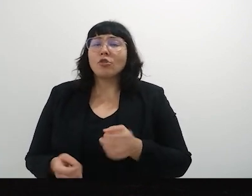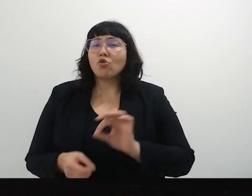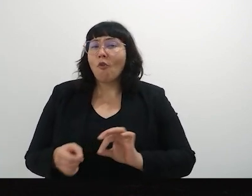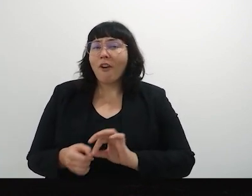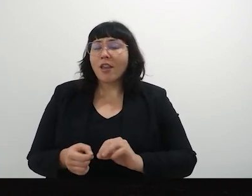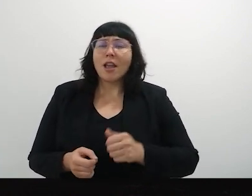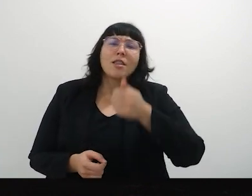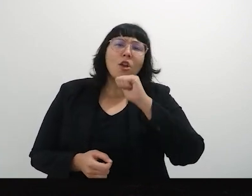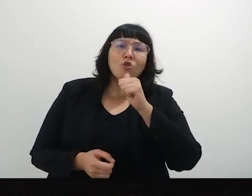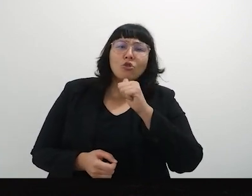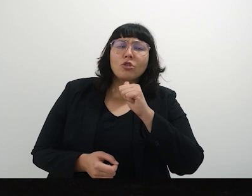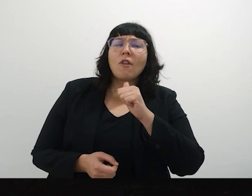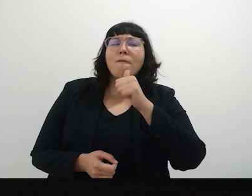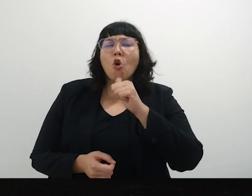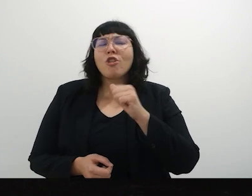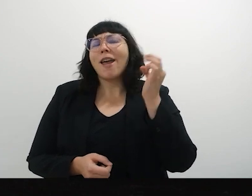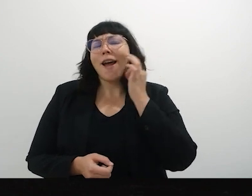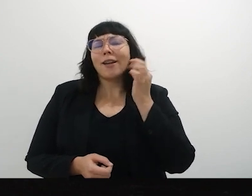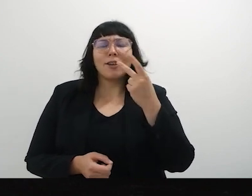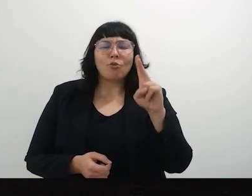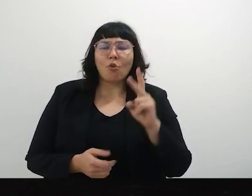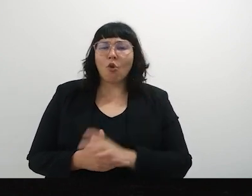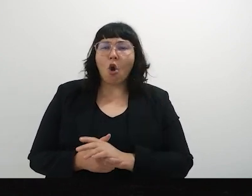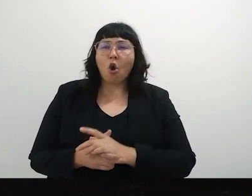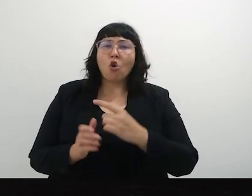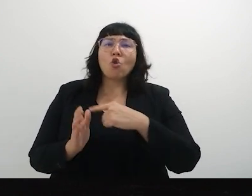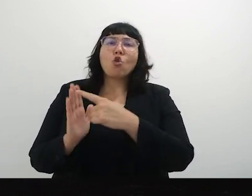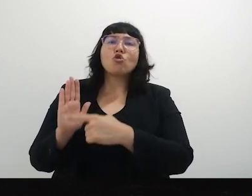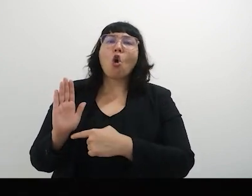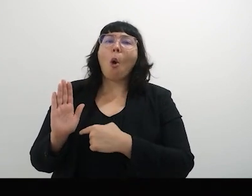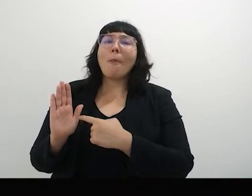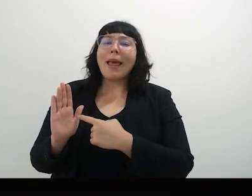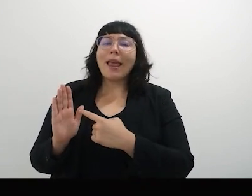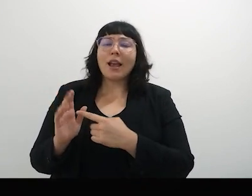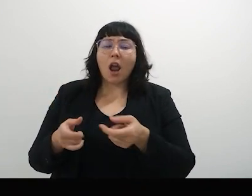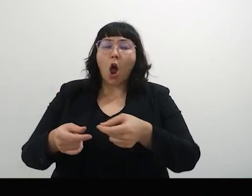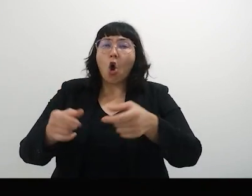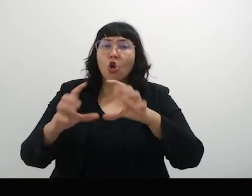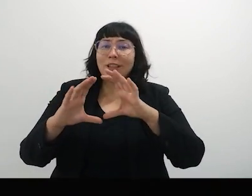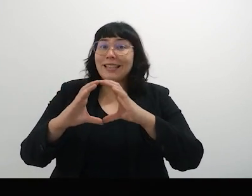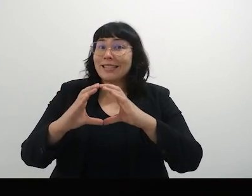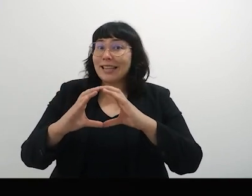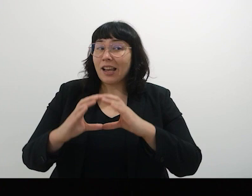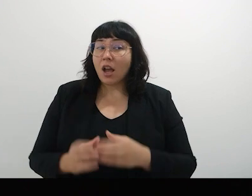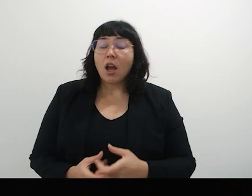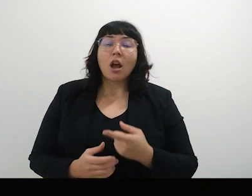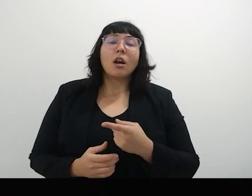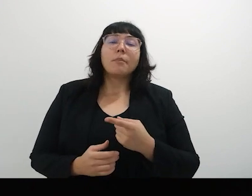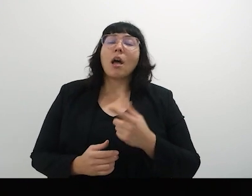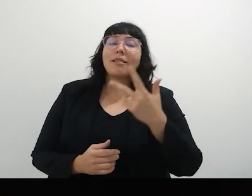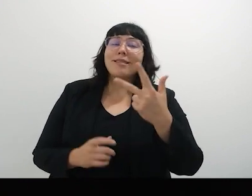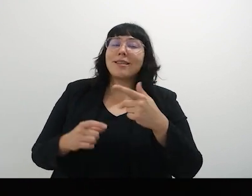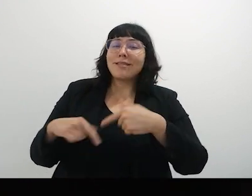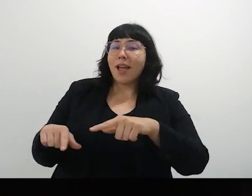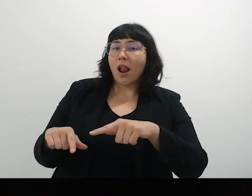druge. Kružnog je oblika nalik disku. Sastoji se iz 3 dela. Na vrhu se nalaze sisak, grlić